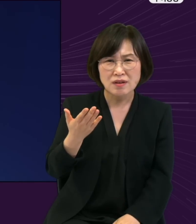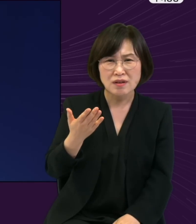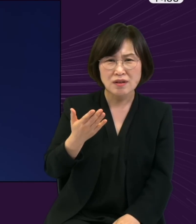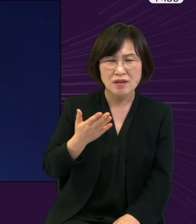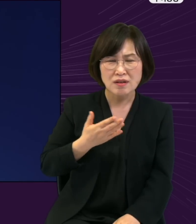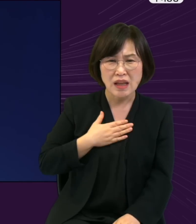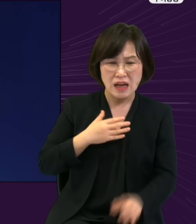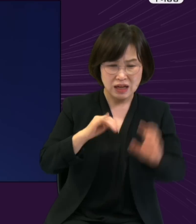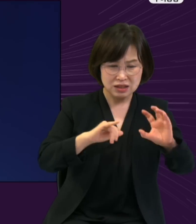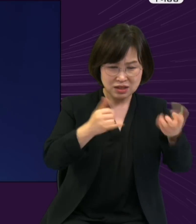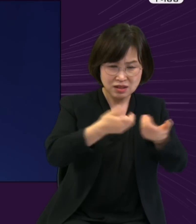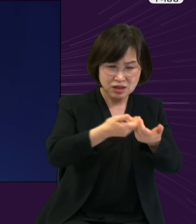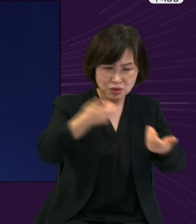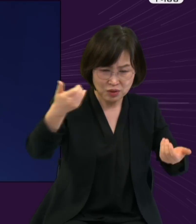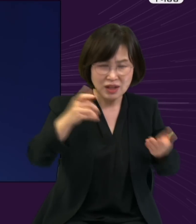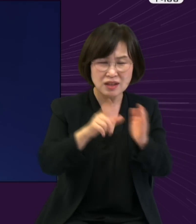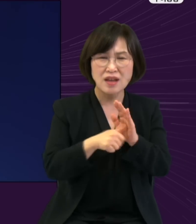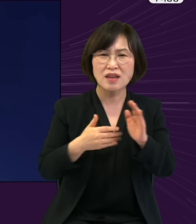떠나기를 원하는가?